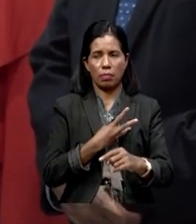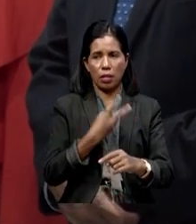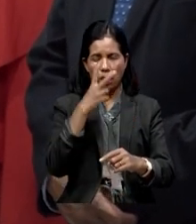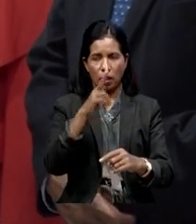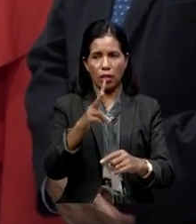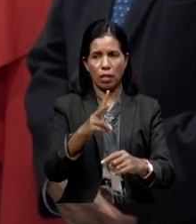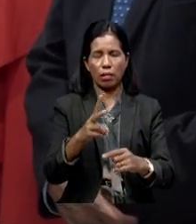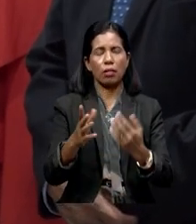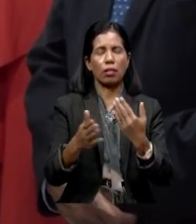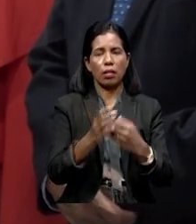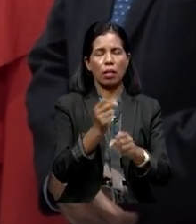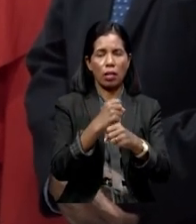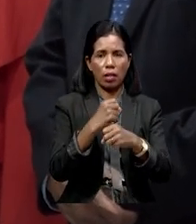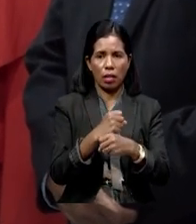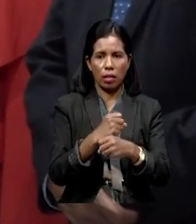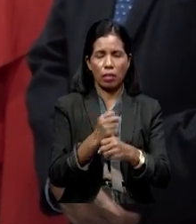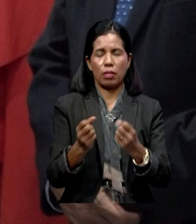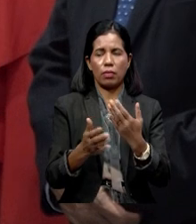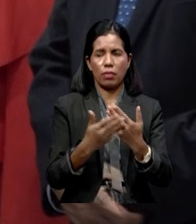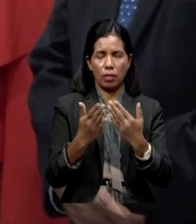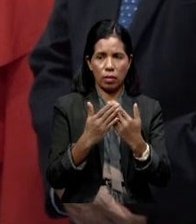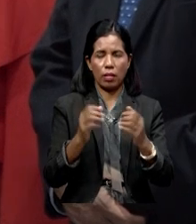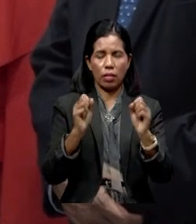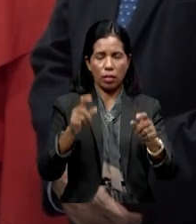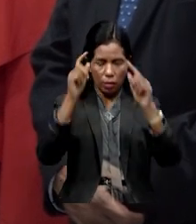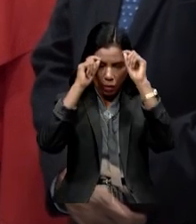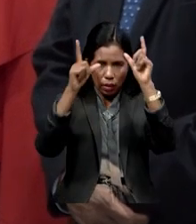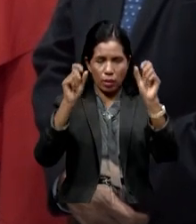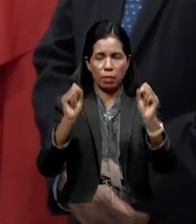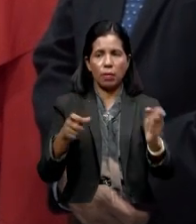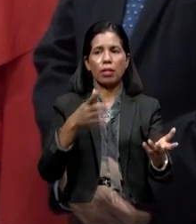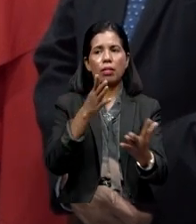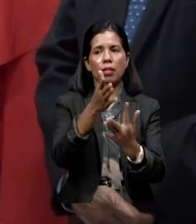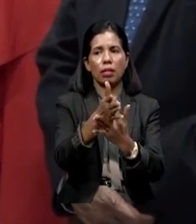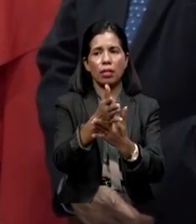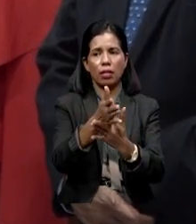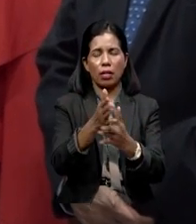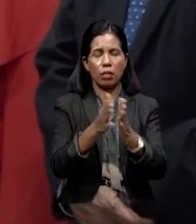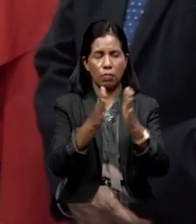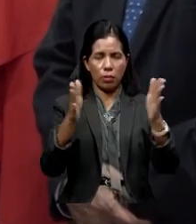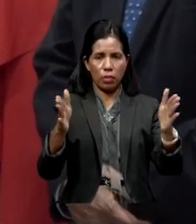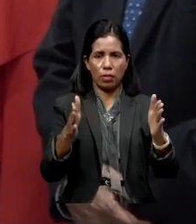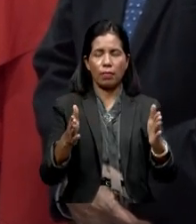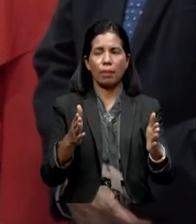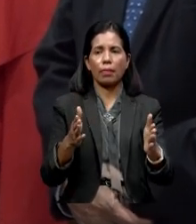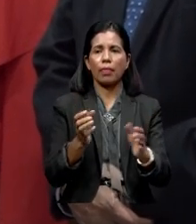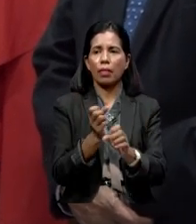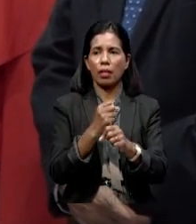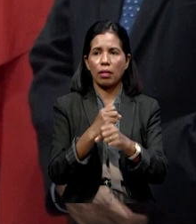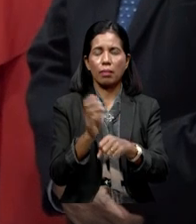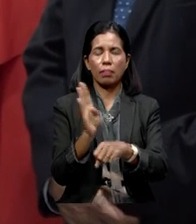memudahkan untuk timulest bagi memperluaskan soal